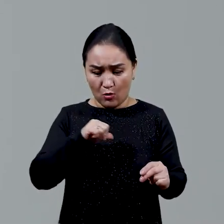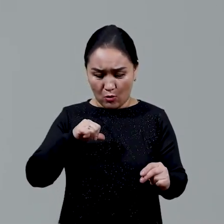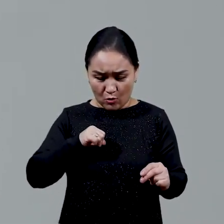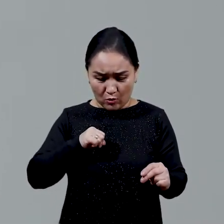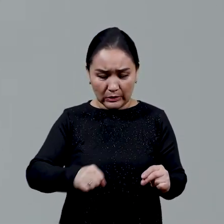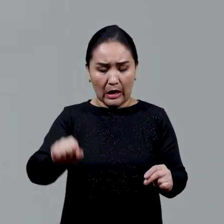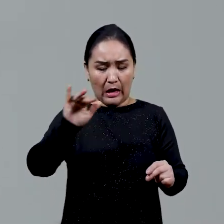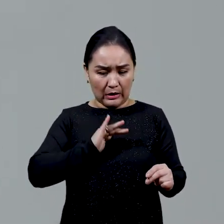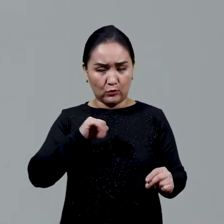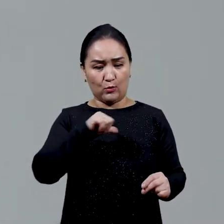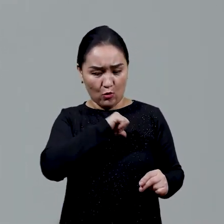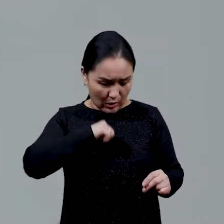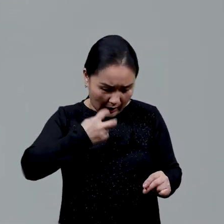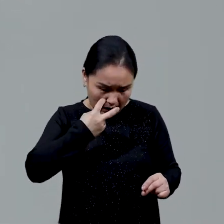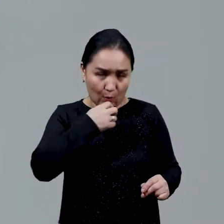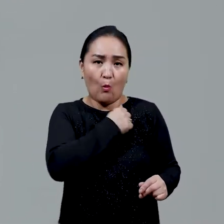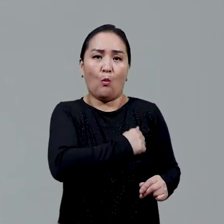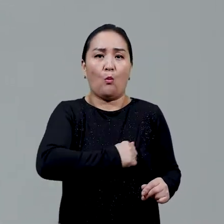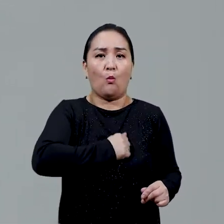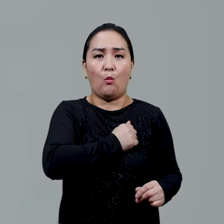уур хүрдэг байлаа.